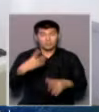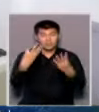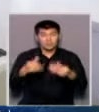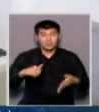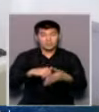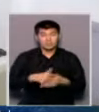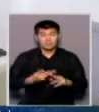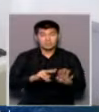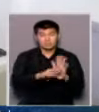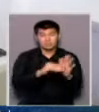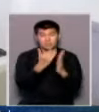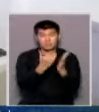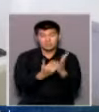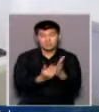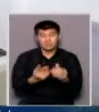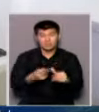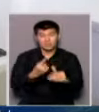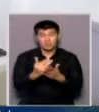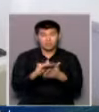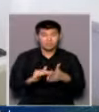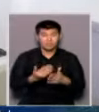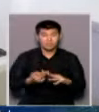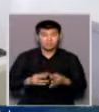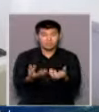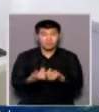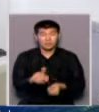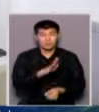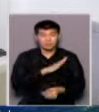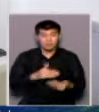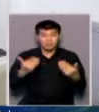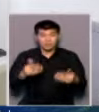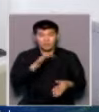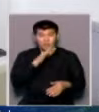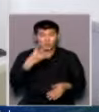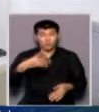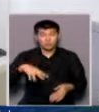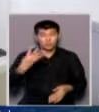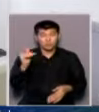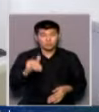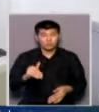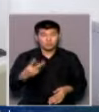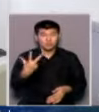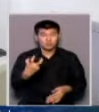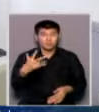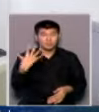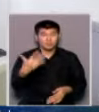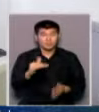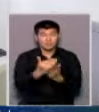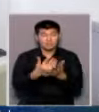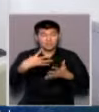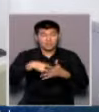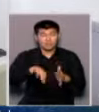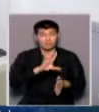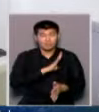дейін сайлаушылардың тізімін акт бойынша береді. Біз бұны алдық. Қазіргі уақытта 44 305 сайлаушы тізімге